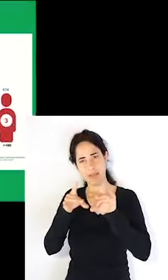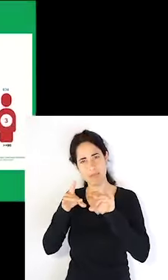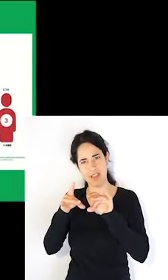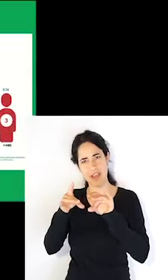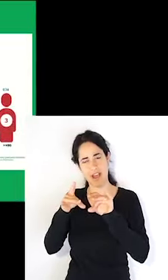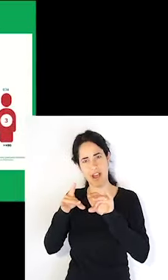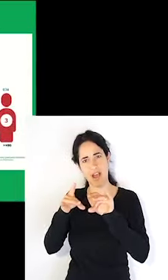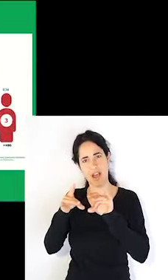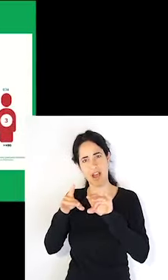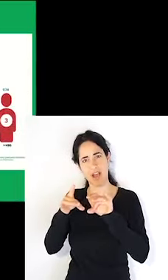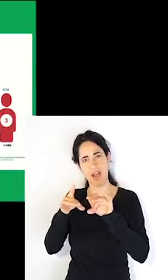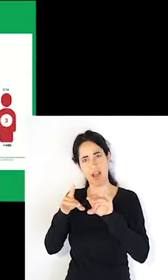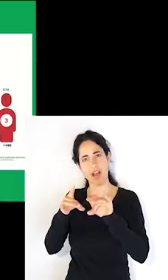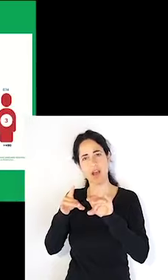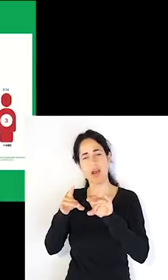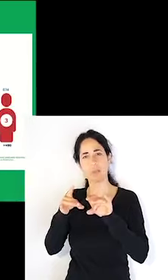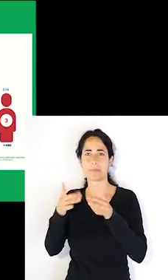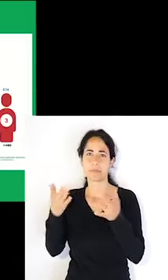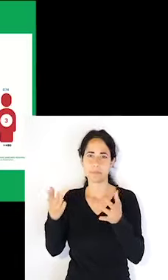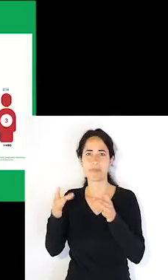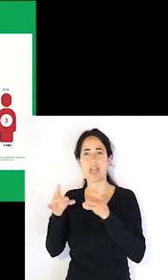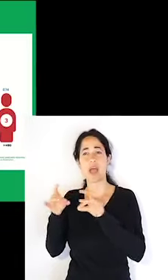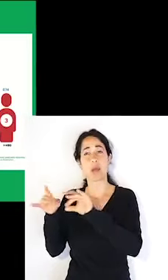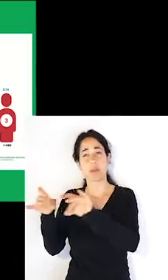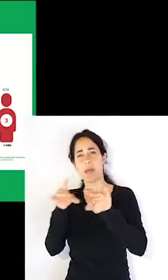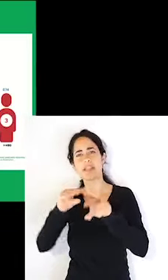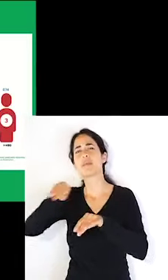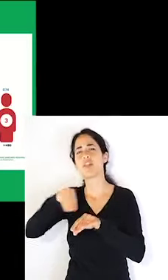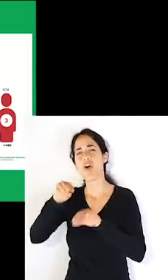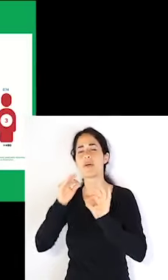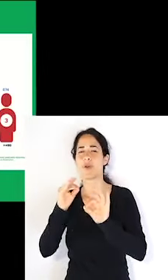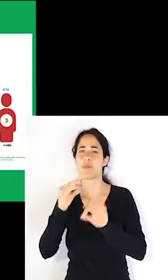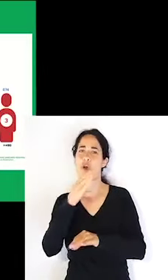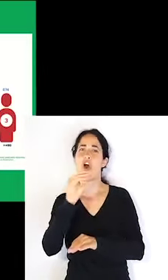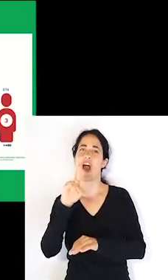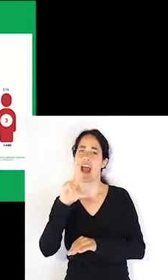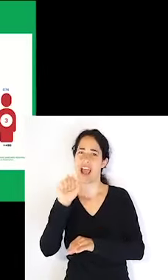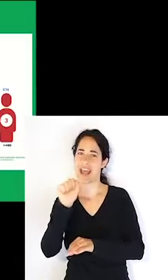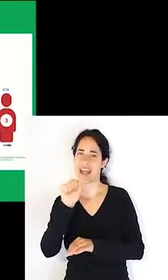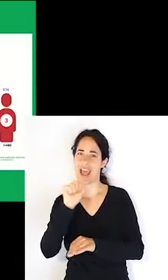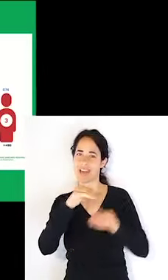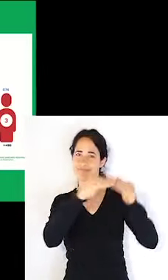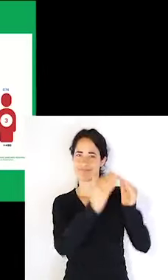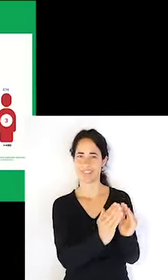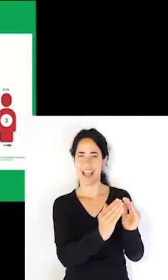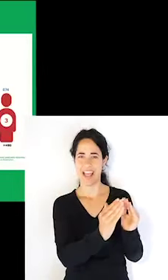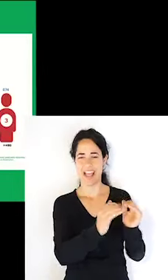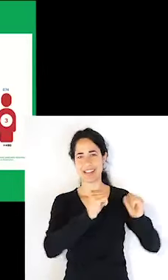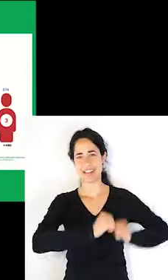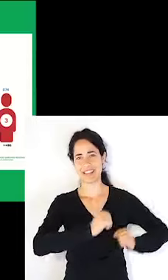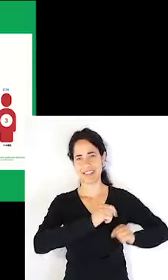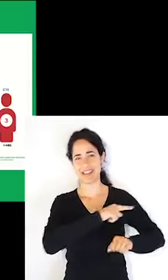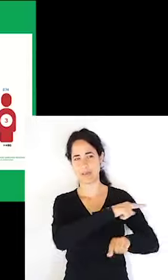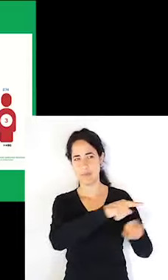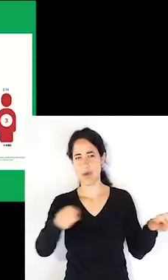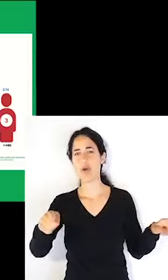che è sfociata nell'ambito delle CRA, ma non solo, perché ovviamente